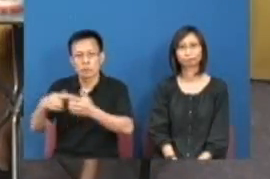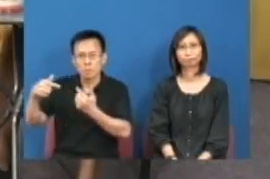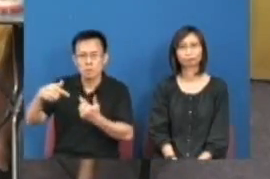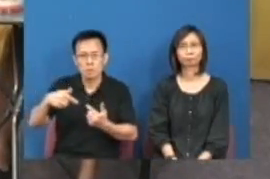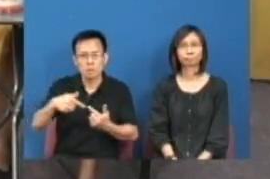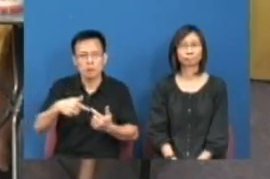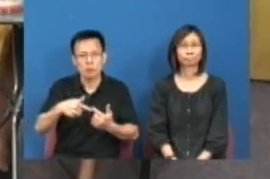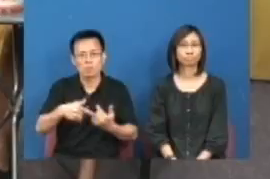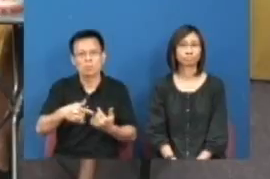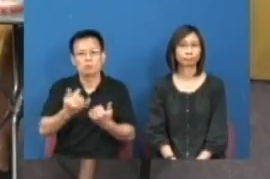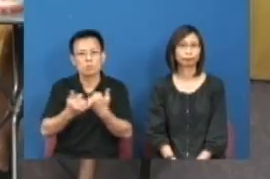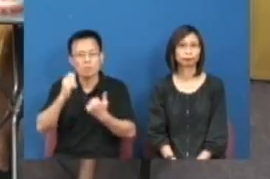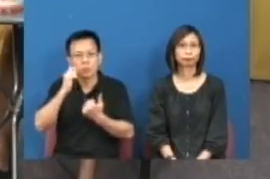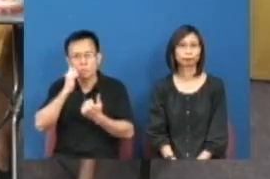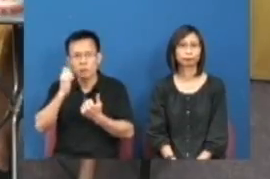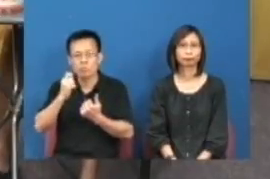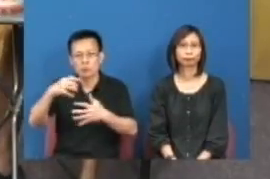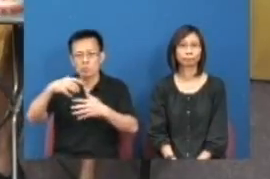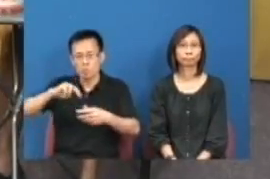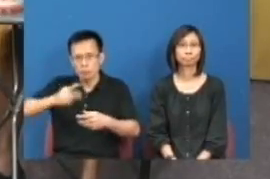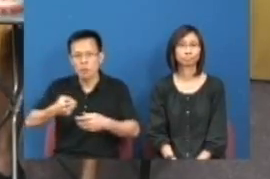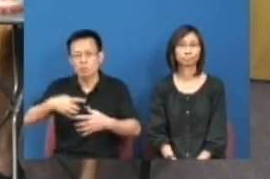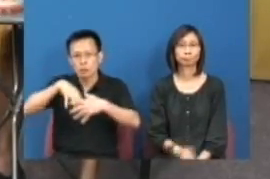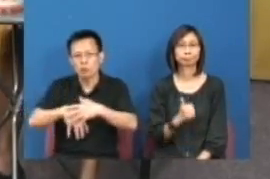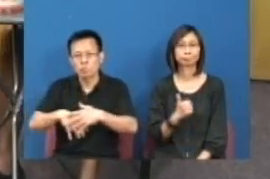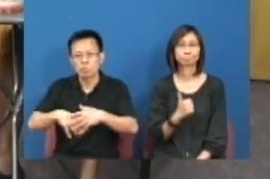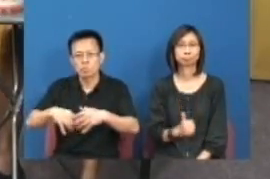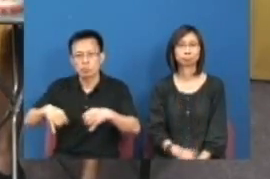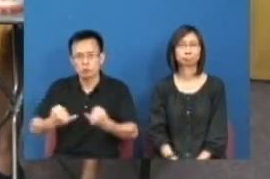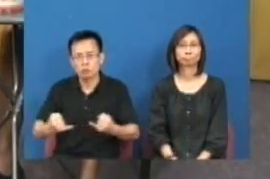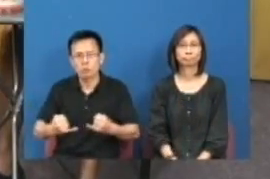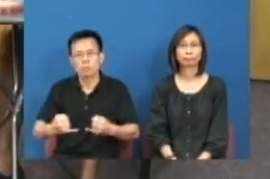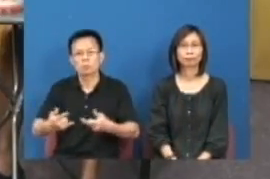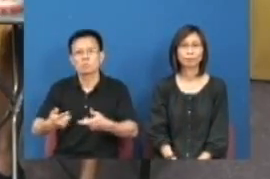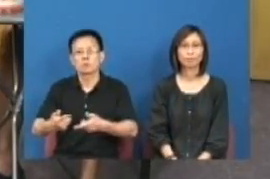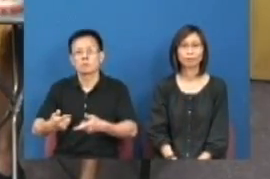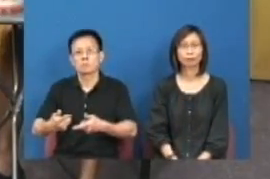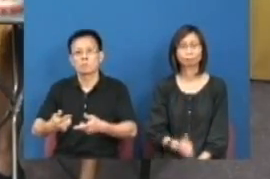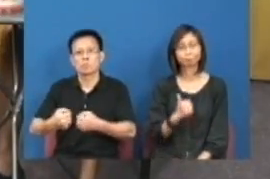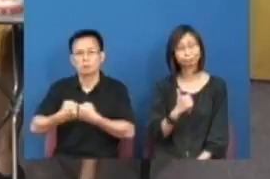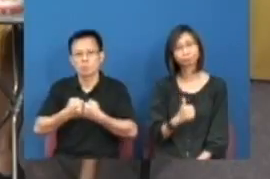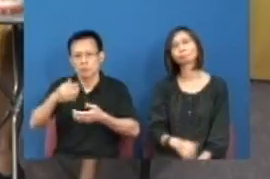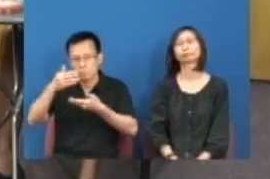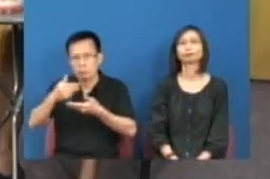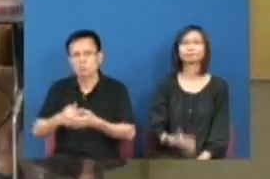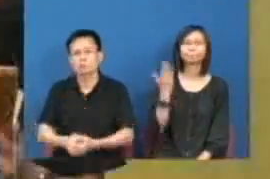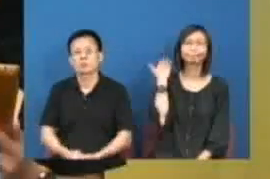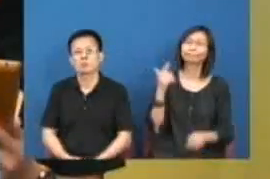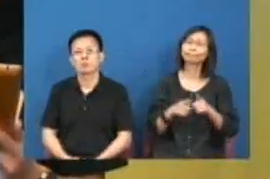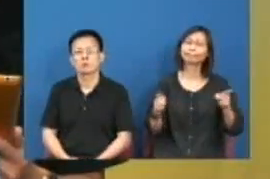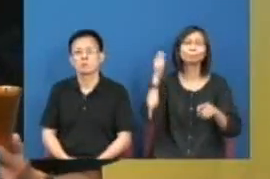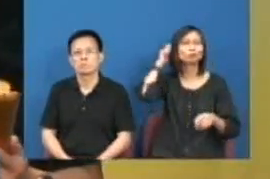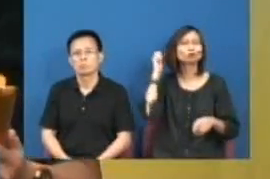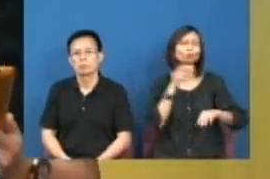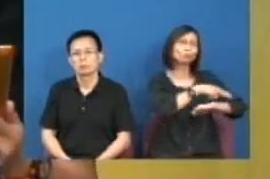就變成一個互鬥的，即是大家搶飯吃的一個 局面。 好啦，咁啊啱咧，阿長哥講到邊緣化